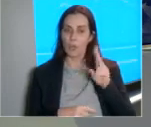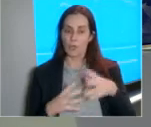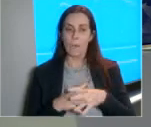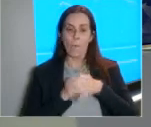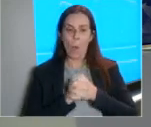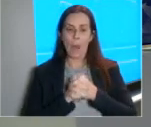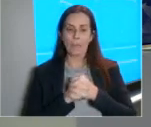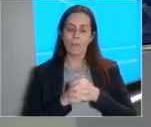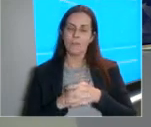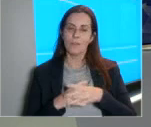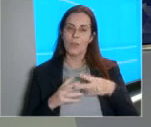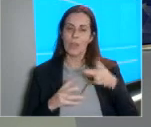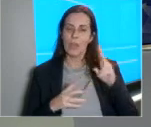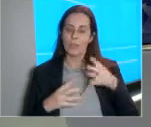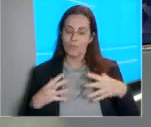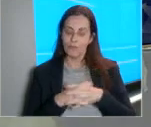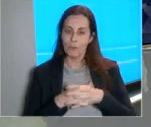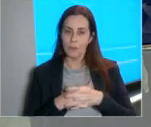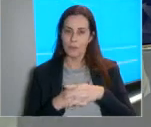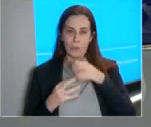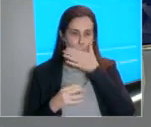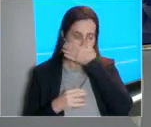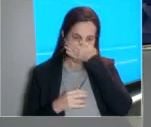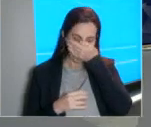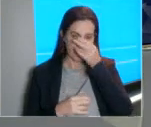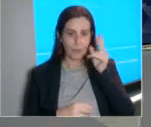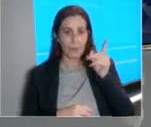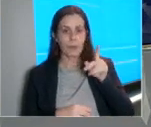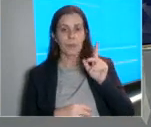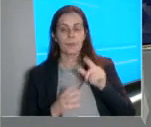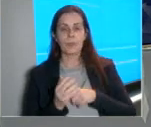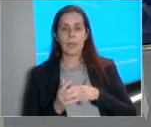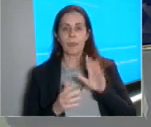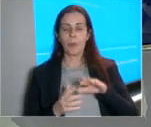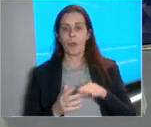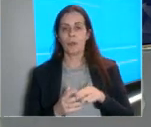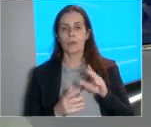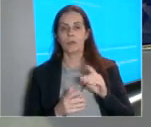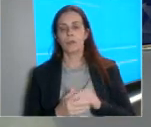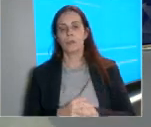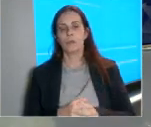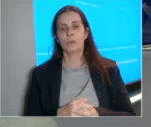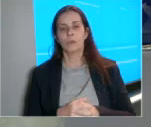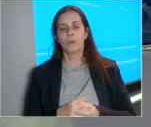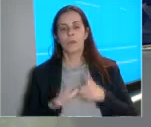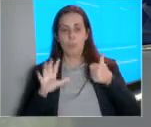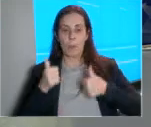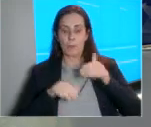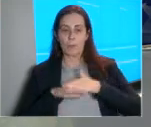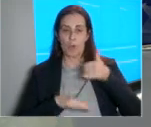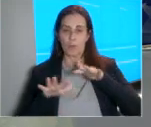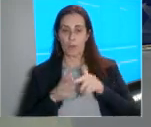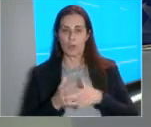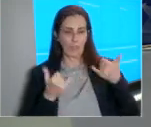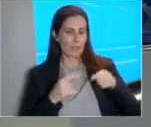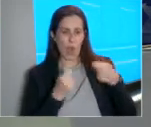אחודה בתפיסת העולם, היא יותר הומוגנית, היא לא ממשלה עם שישה מועמדים לראשות ממשלה וכולי וכולי. עכשיו אנחנו...